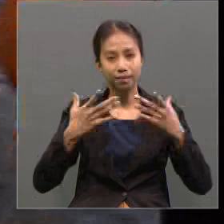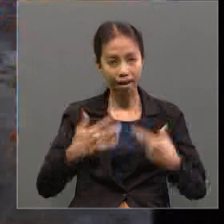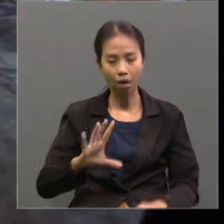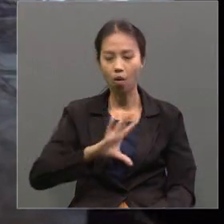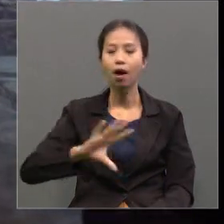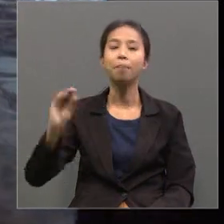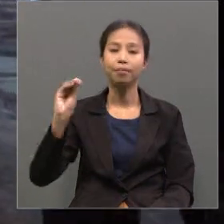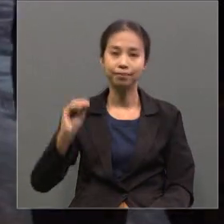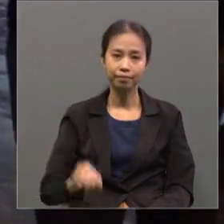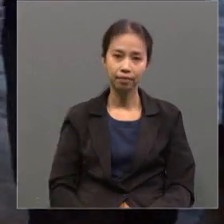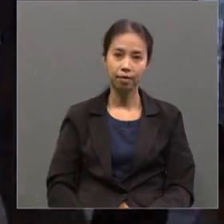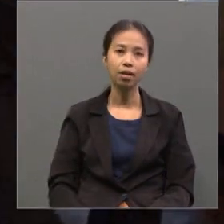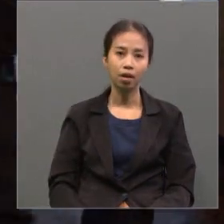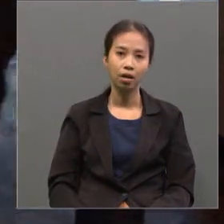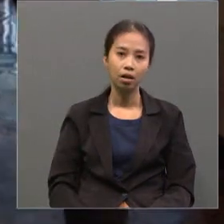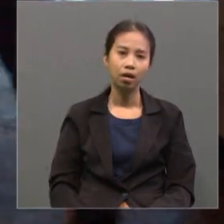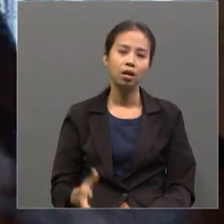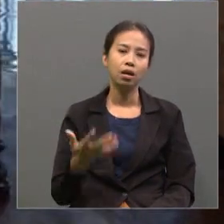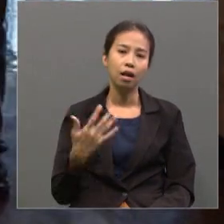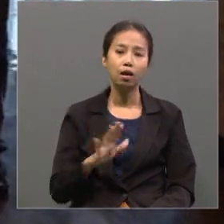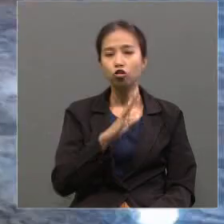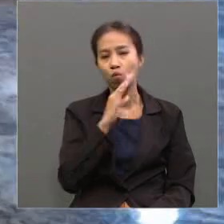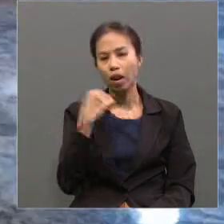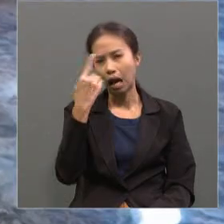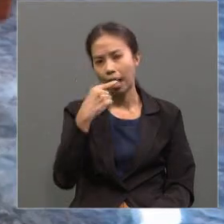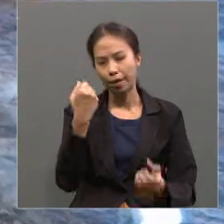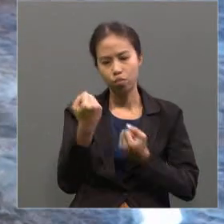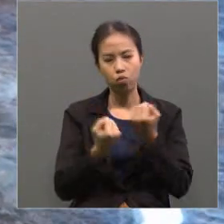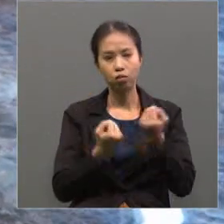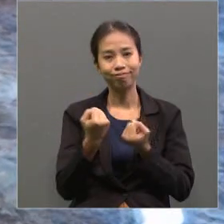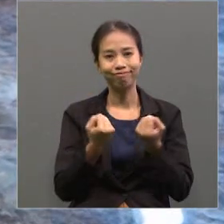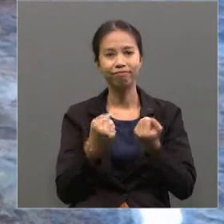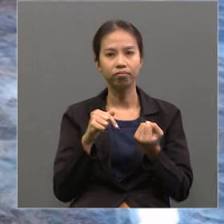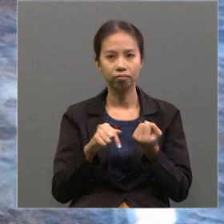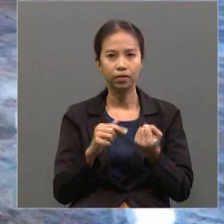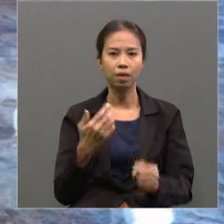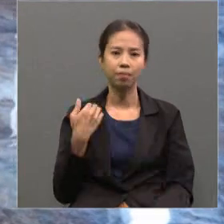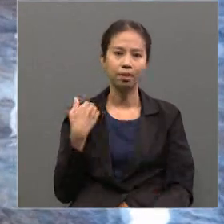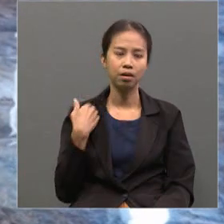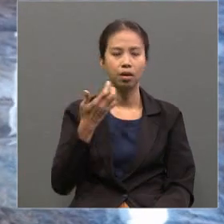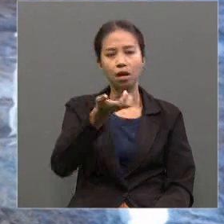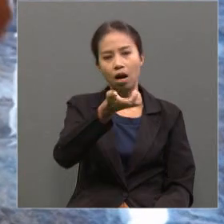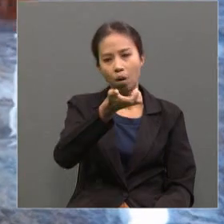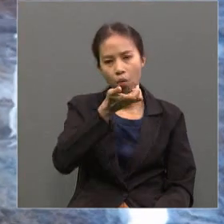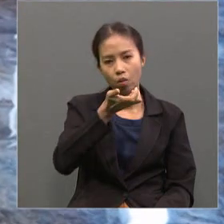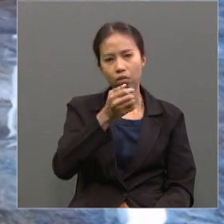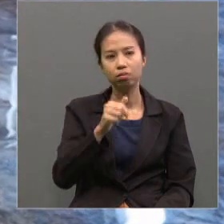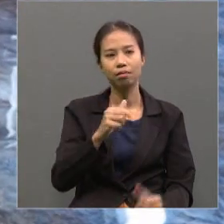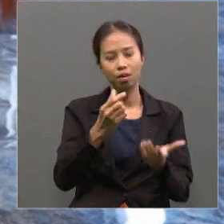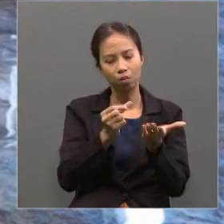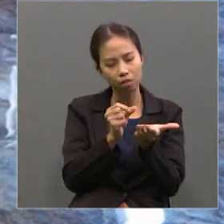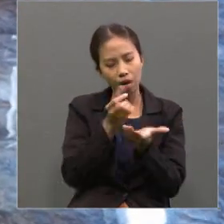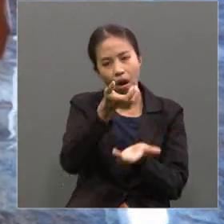นะคะนะคะส่วนลูกค้าที่อาจจะนำรถมาเองเขาบอกว่าจะจัดซื้อเครื่องวัดปริมาณแอลกอฮอล์เอามาให้บริการกันเลย